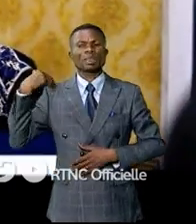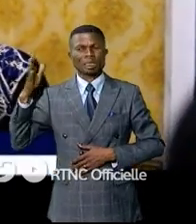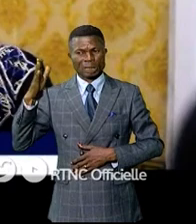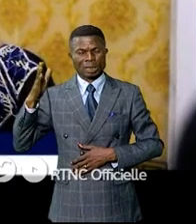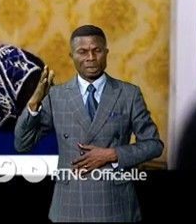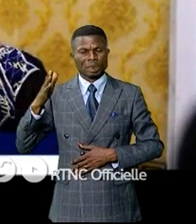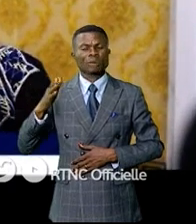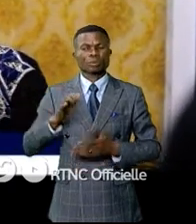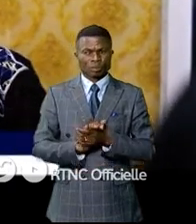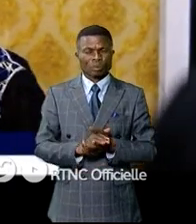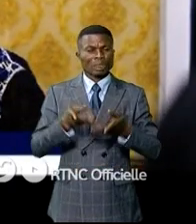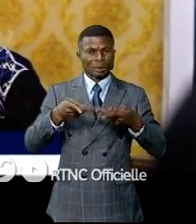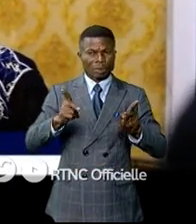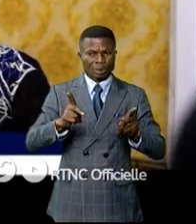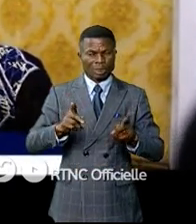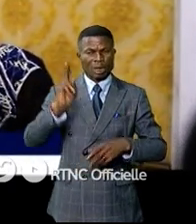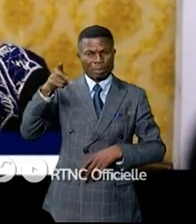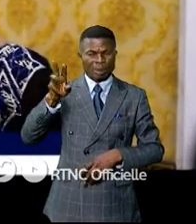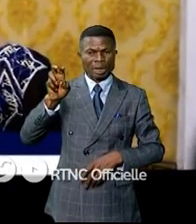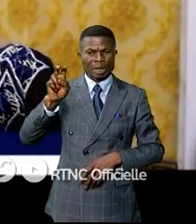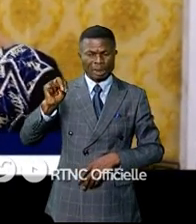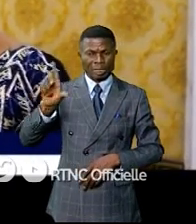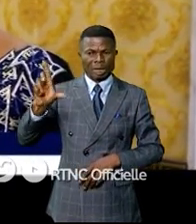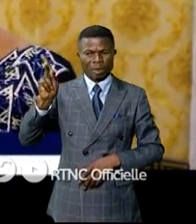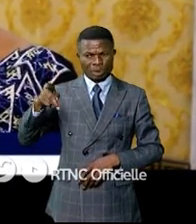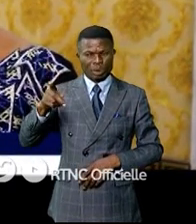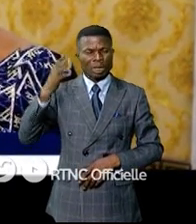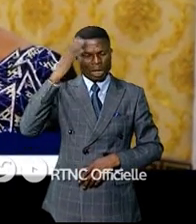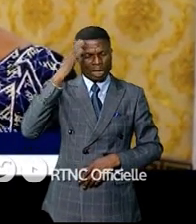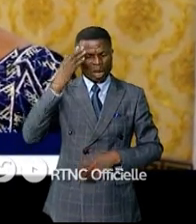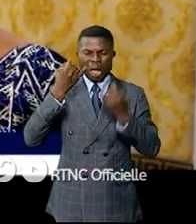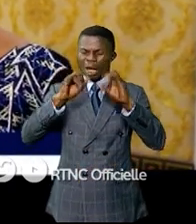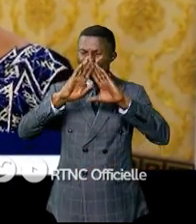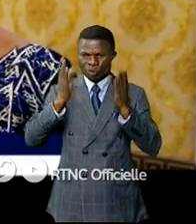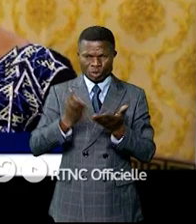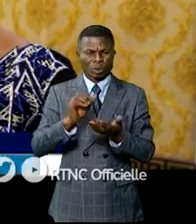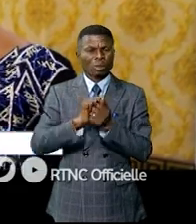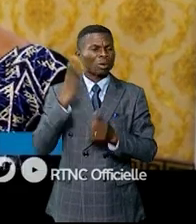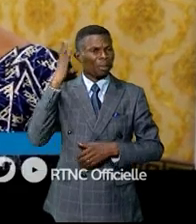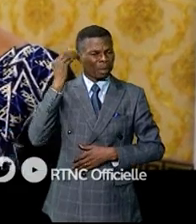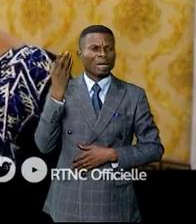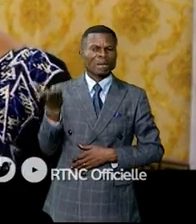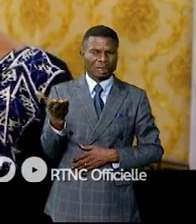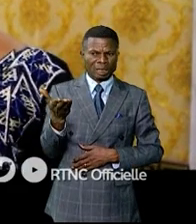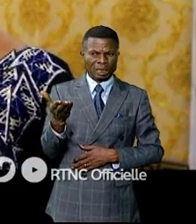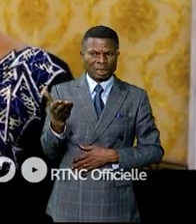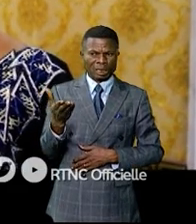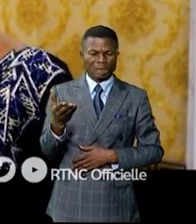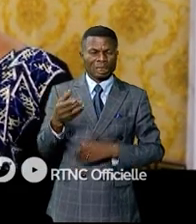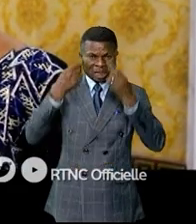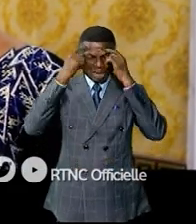secteur privé, ça permet au PNLP d'avoir toutes les informations sur cette maladie et prendre